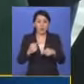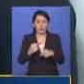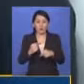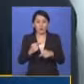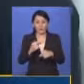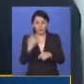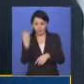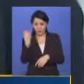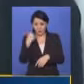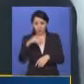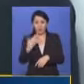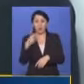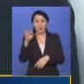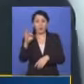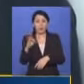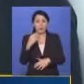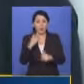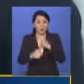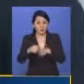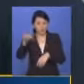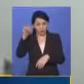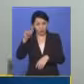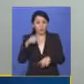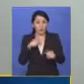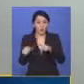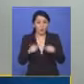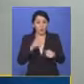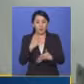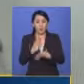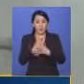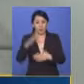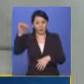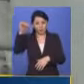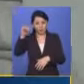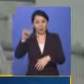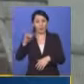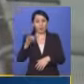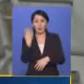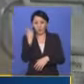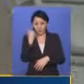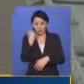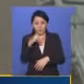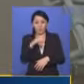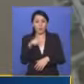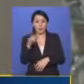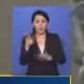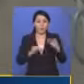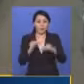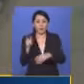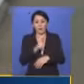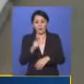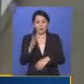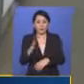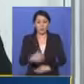өнімділігі 50%-ке артады. Әр сиырдың өз датчигі бар. Операторлар малдың жағдайын өнімділігін осы құрылғы арқылы қадағалап